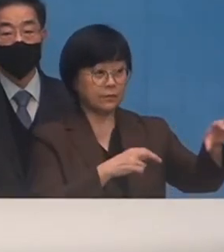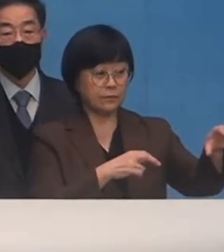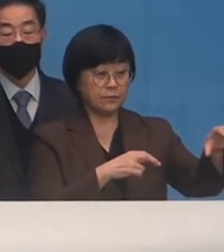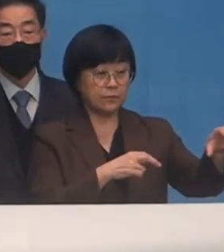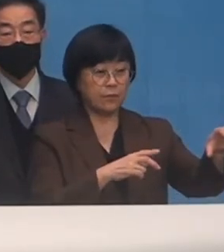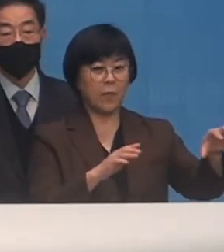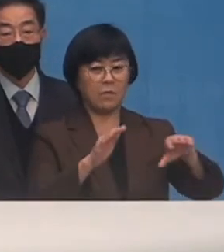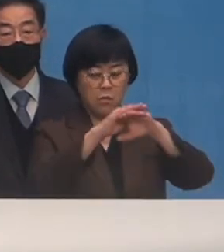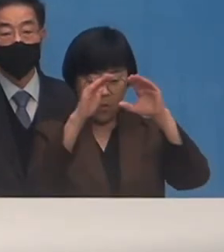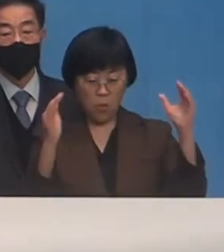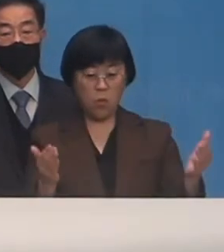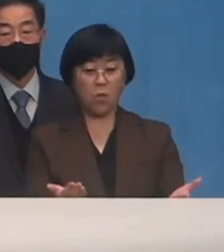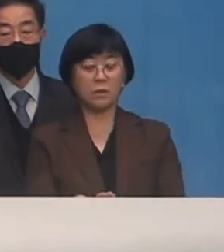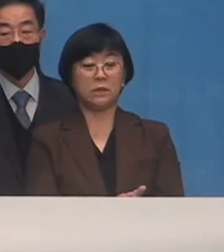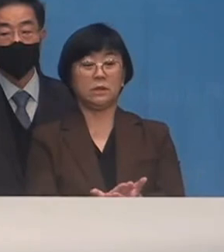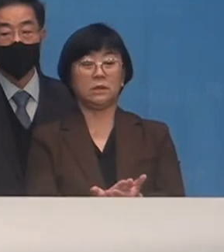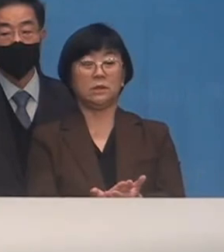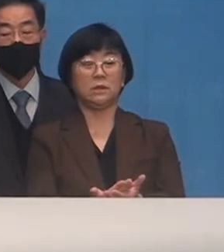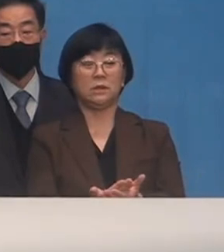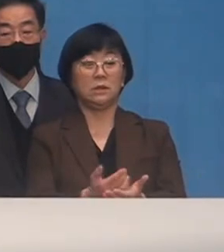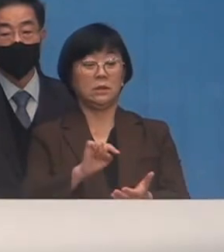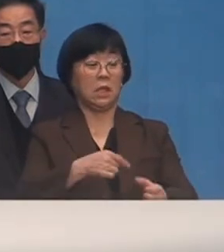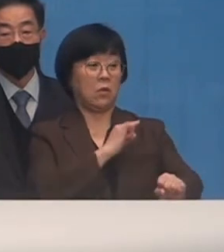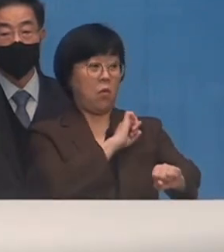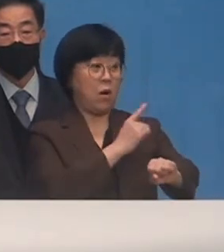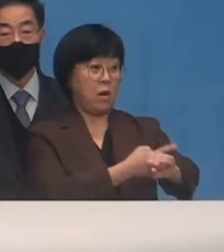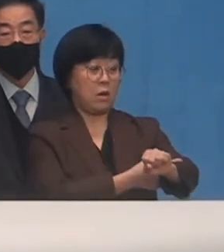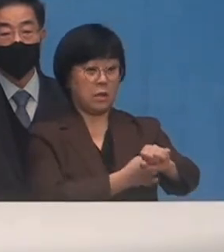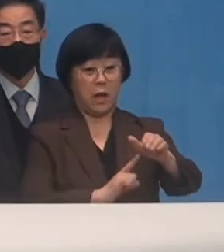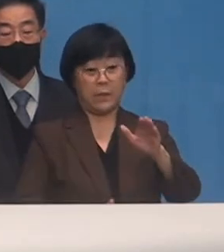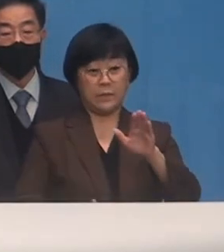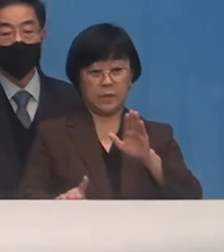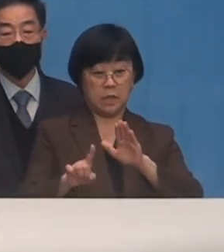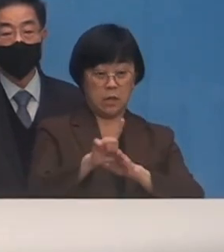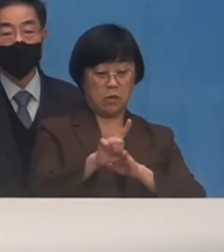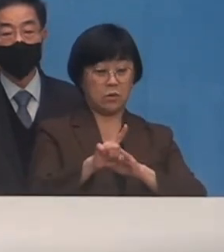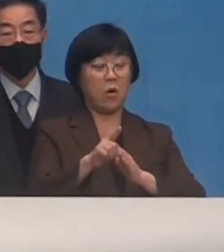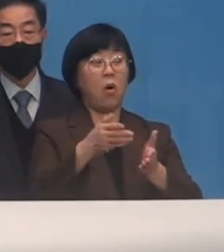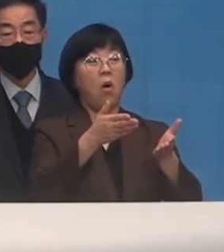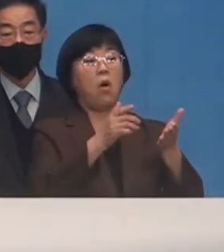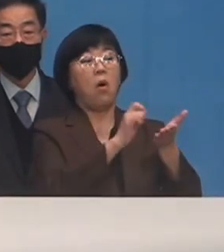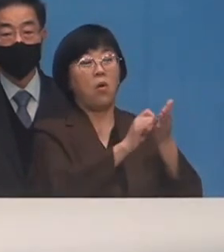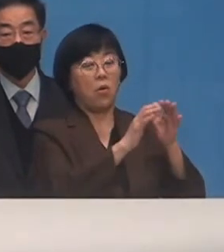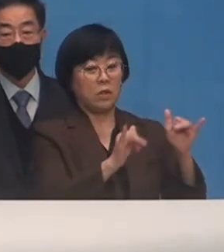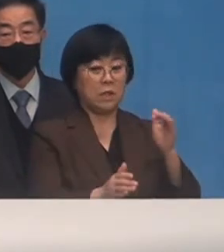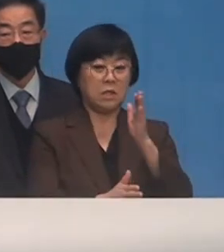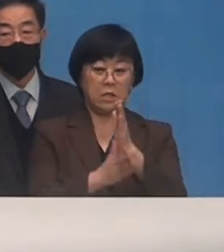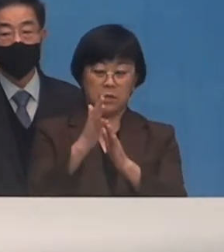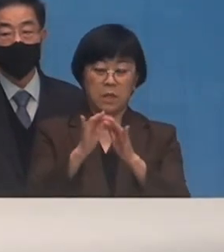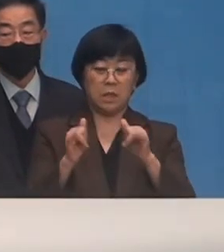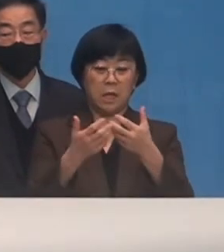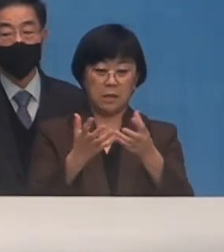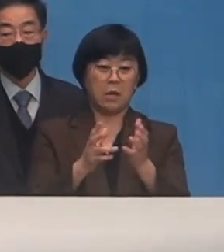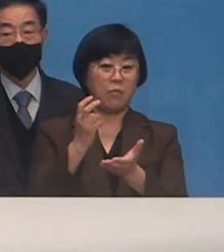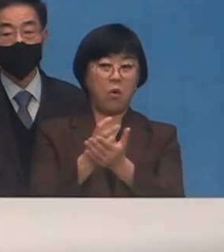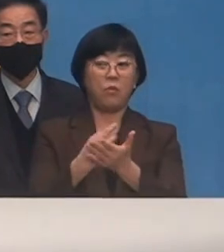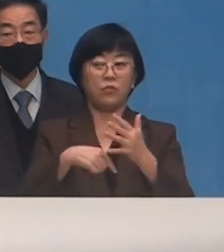현재 모든 자기들의 권력을 앞세워서 언론인, 시민단체, 법률이 거부